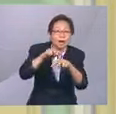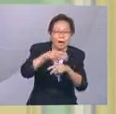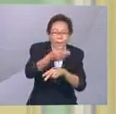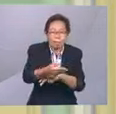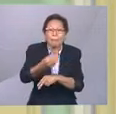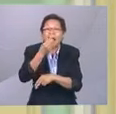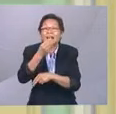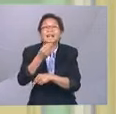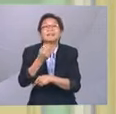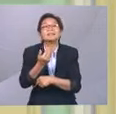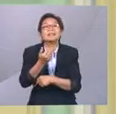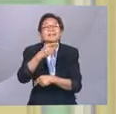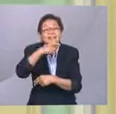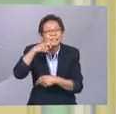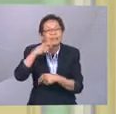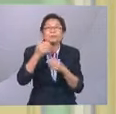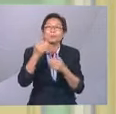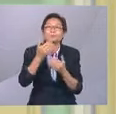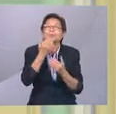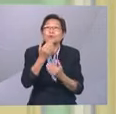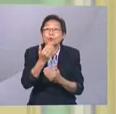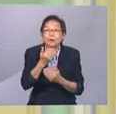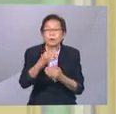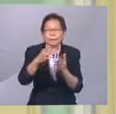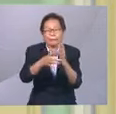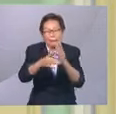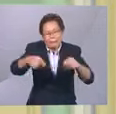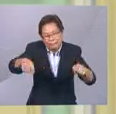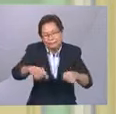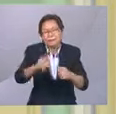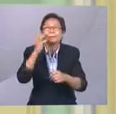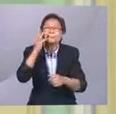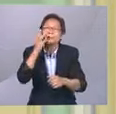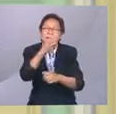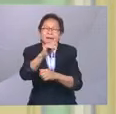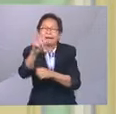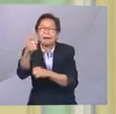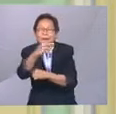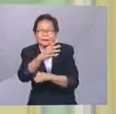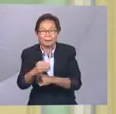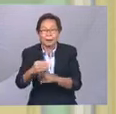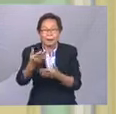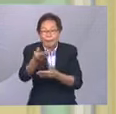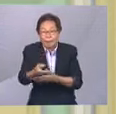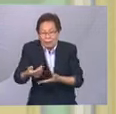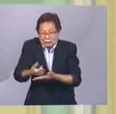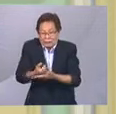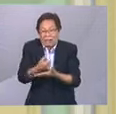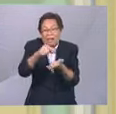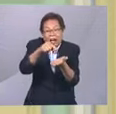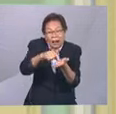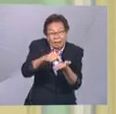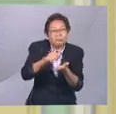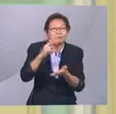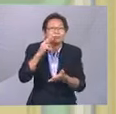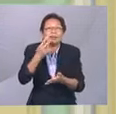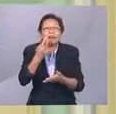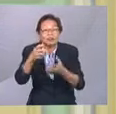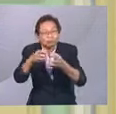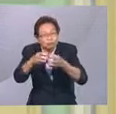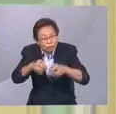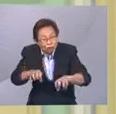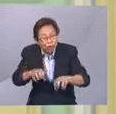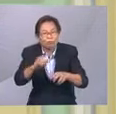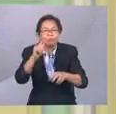kering seperti gule minyak masak beras dan sebagainya Begitu juga dengan barengan segar seperti ayam sayuran telur